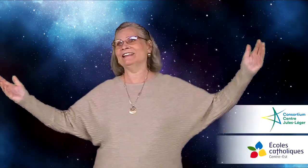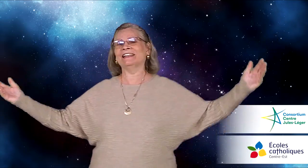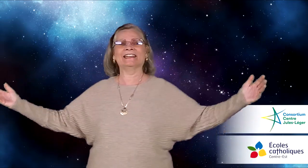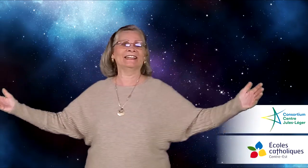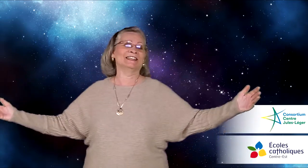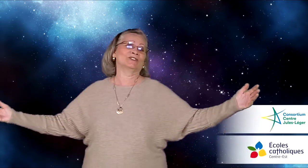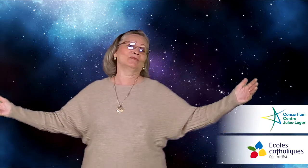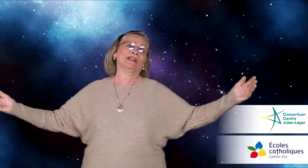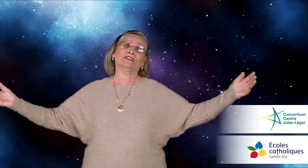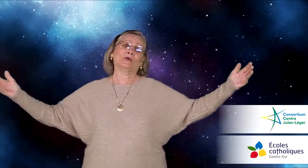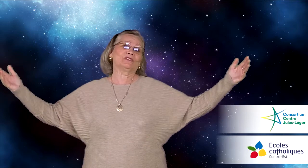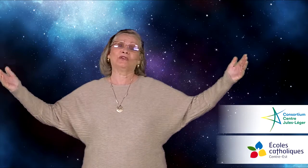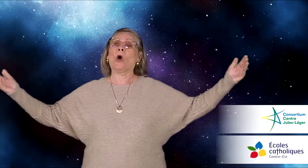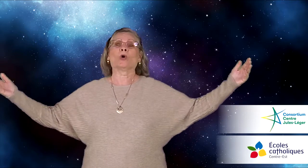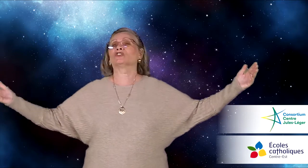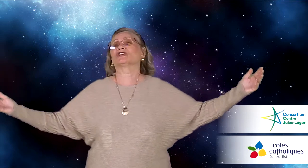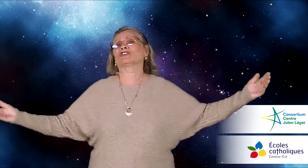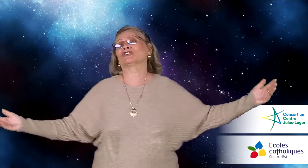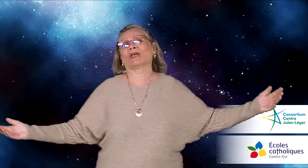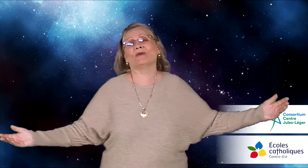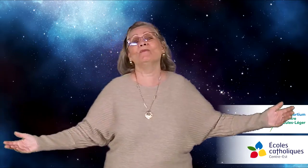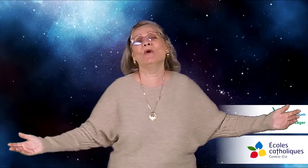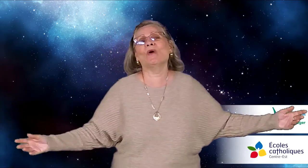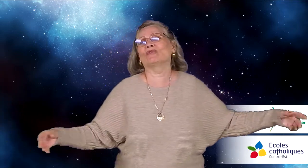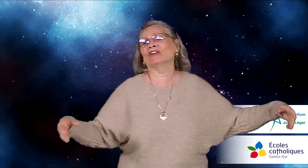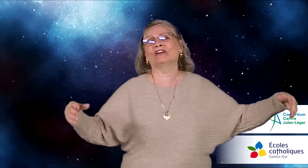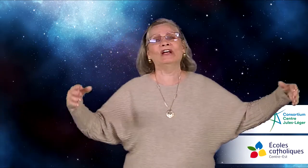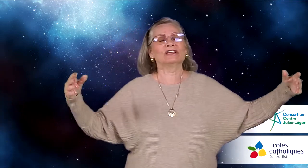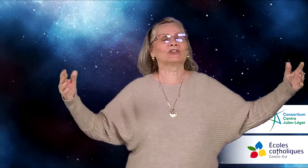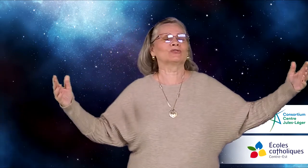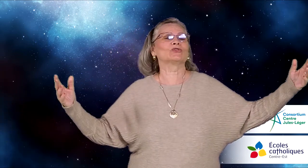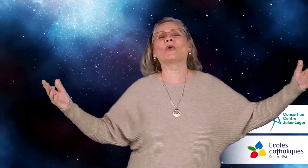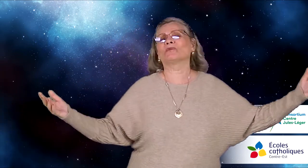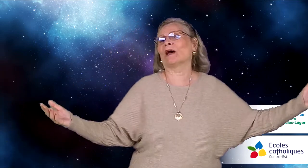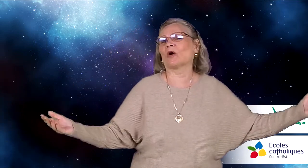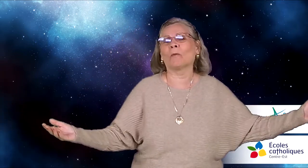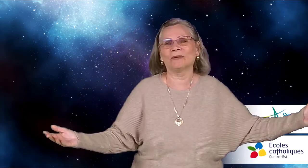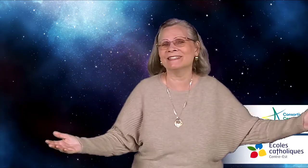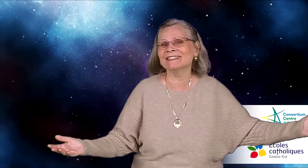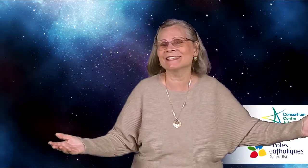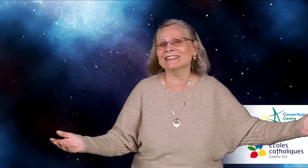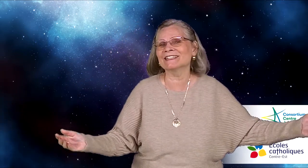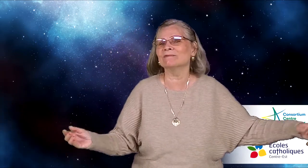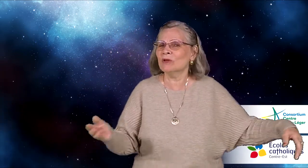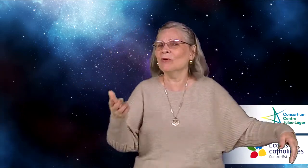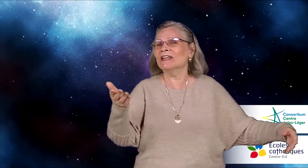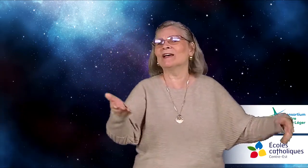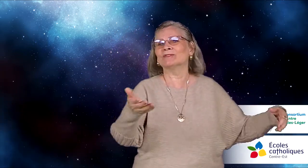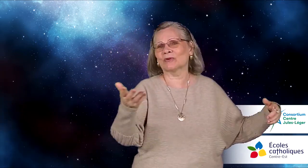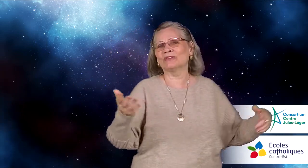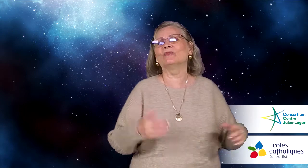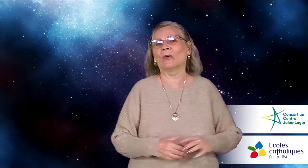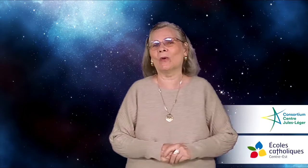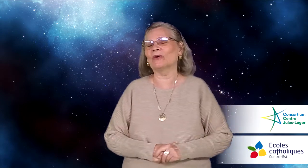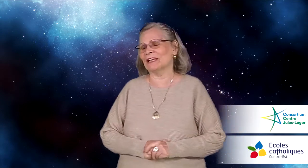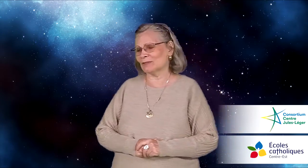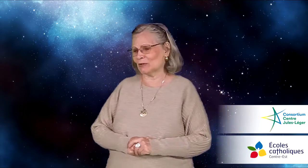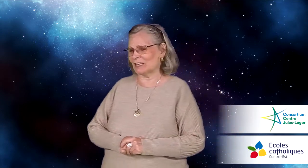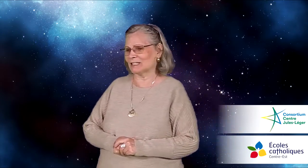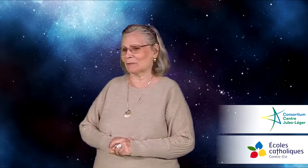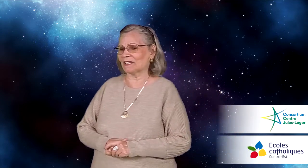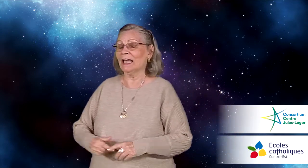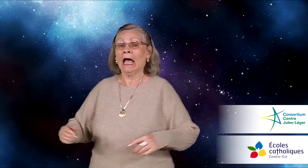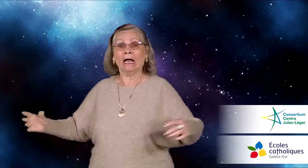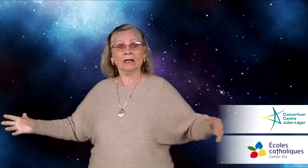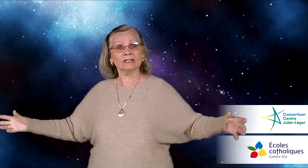Les délégués des autres planètes ont dit, on ne changera jamais. Bon, elle sera toujours autrement compétitrice. Mais on aime son humour, on aime